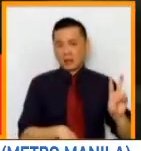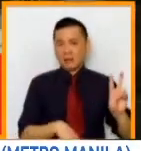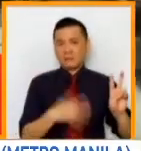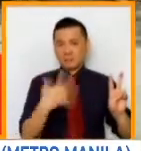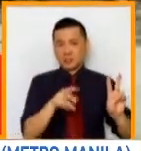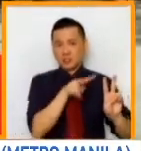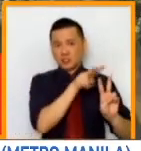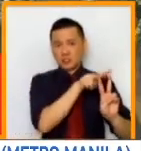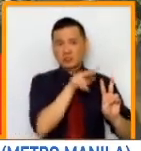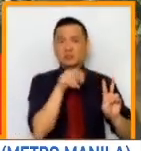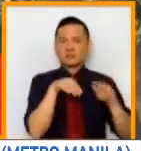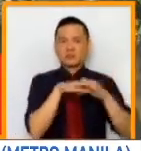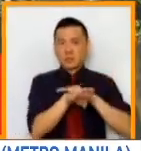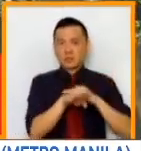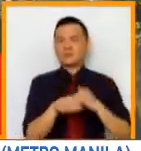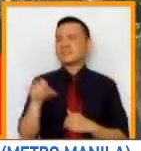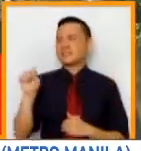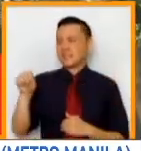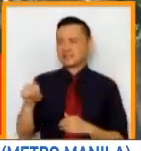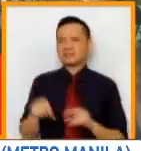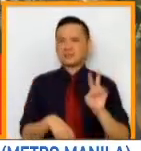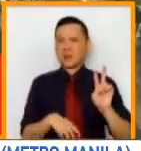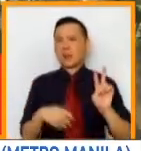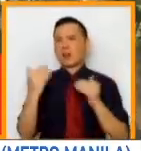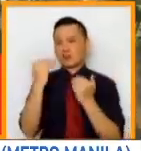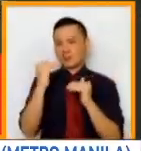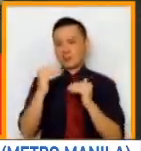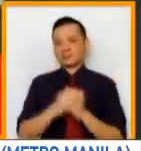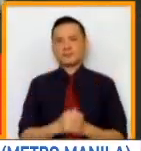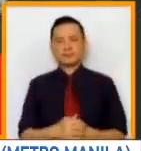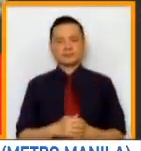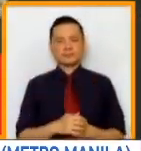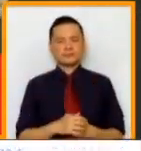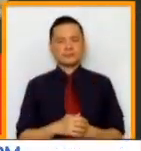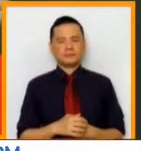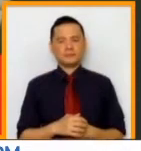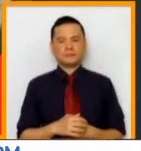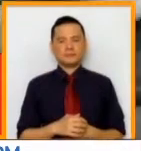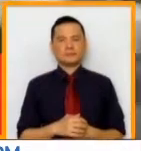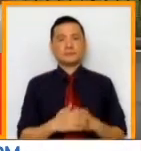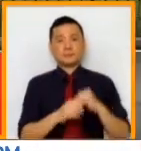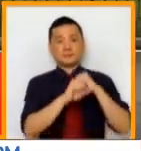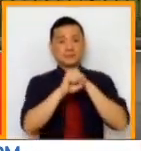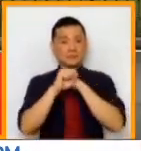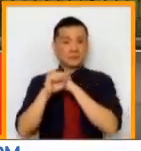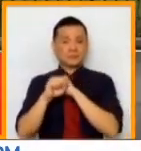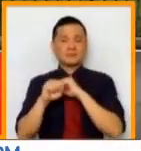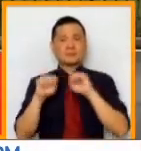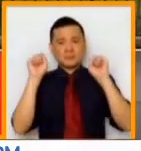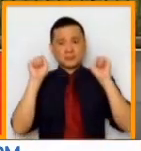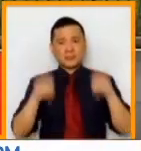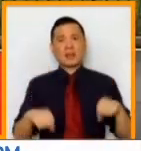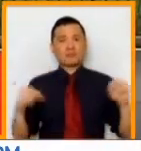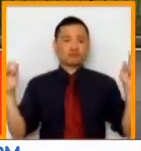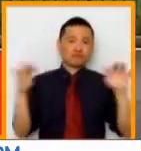sa mismong filing area. Yung campaign natin, may face-to-face ba? Mga rally na yan?